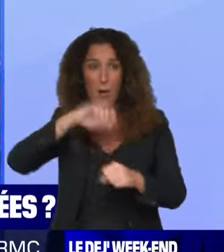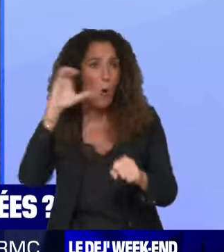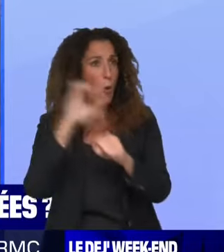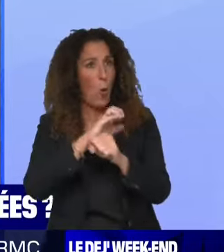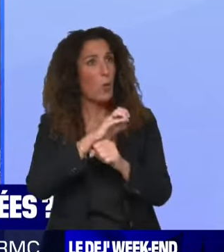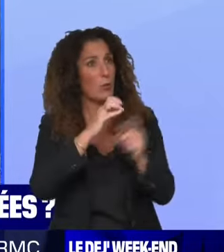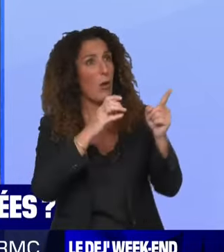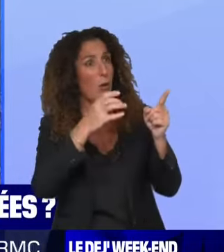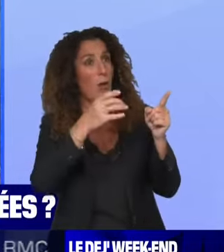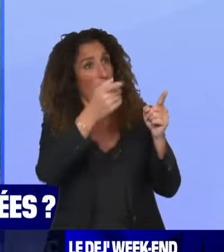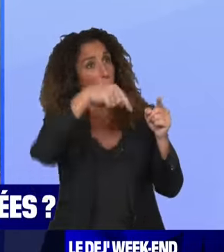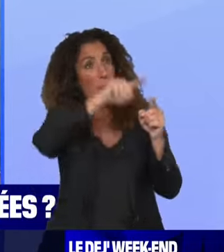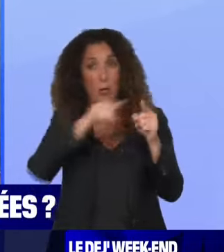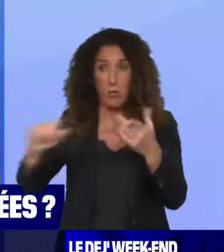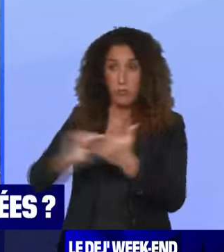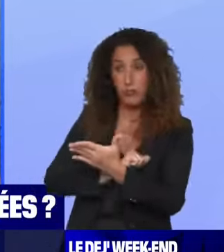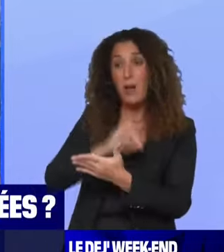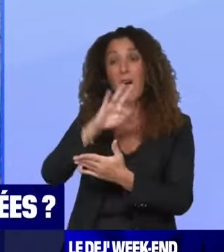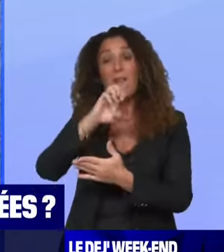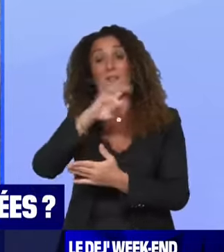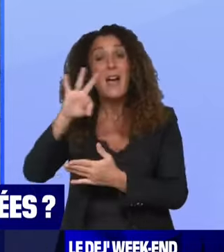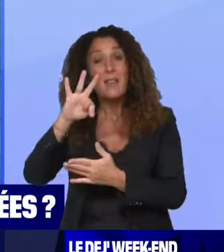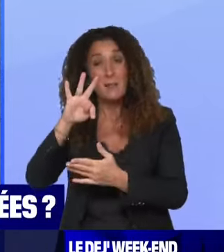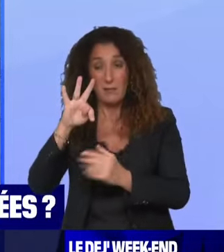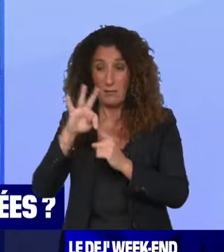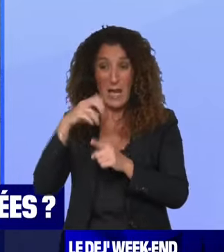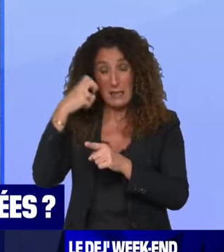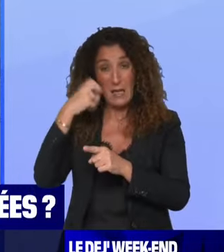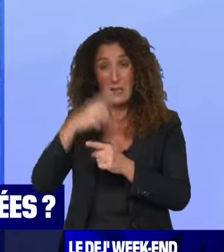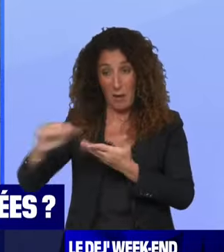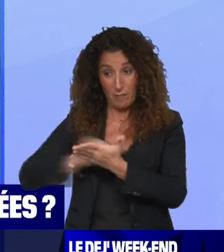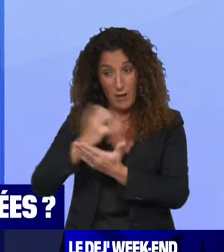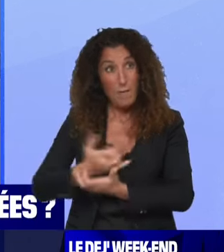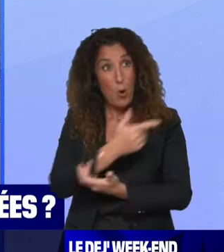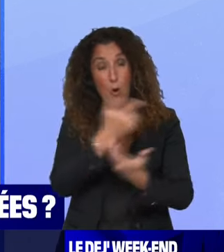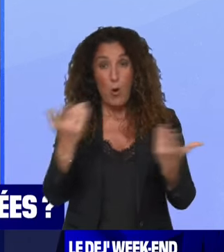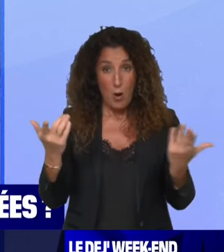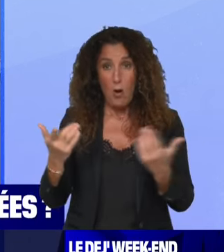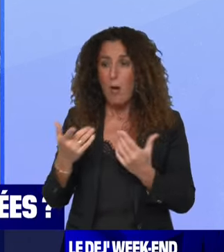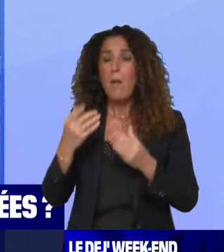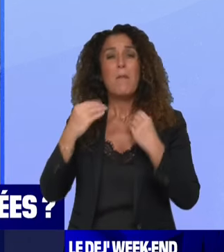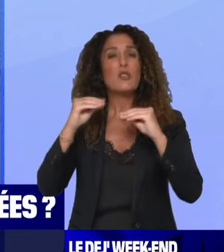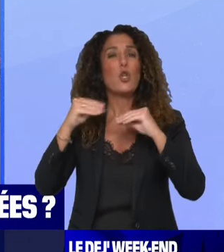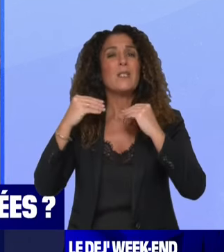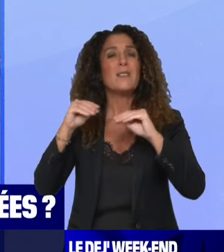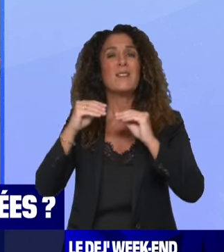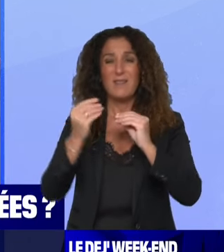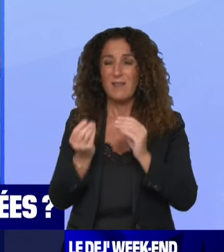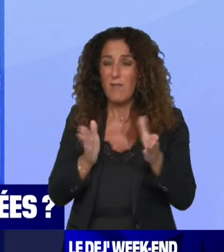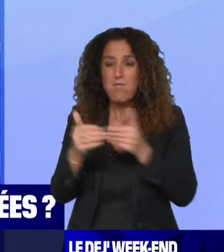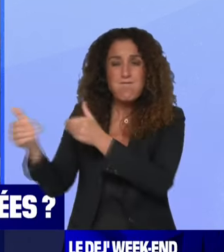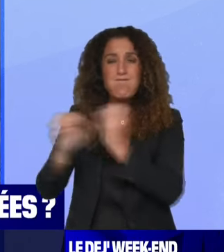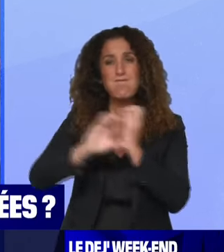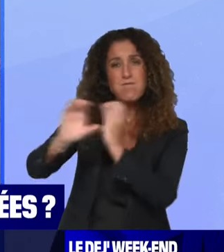démantèlement du fret, de la filiale fret de la SNCF. C'est la filiale marchandise de la SNCF. Et puis les